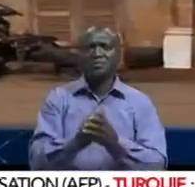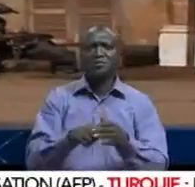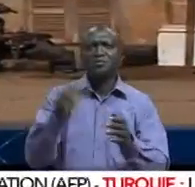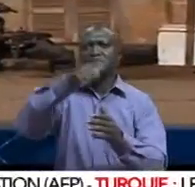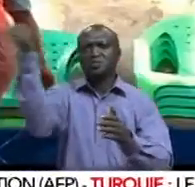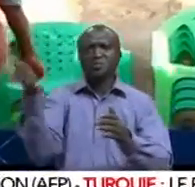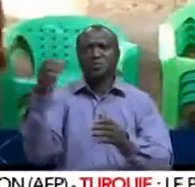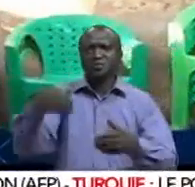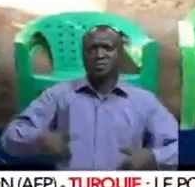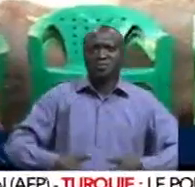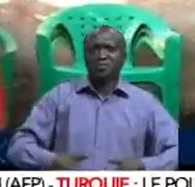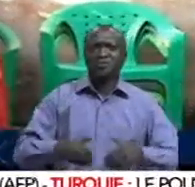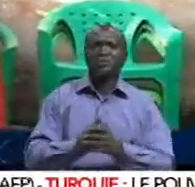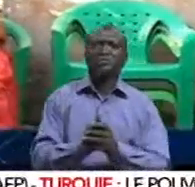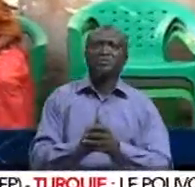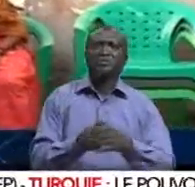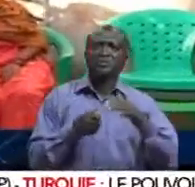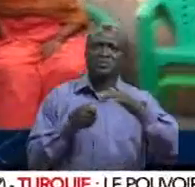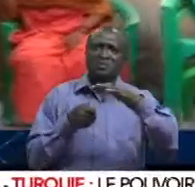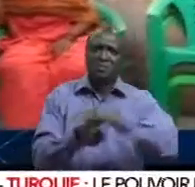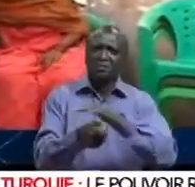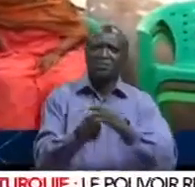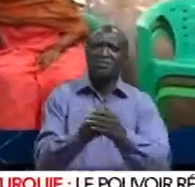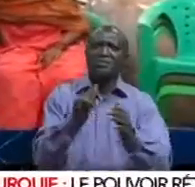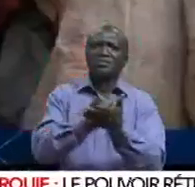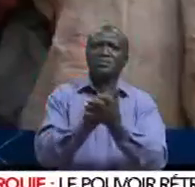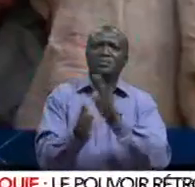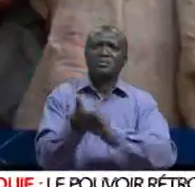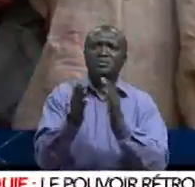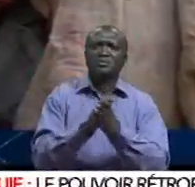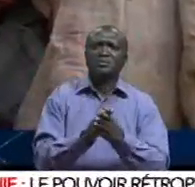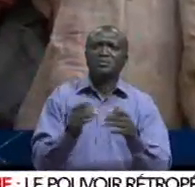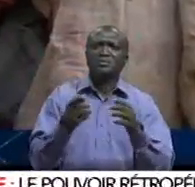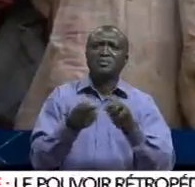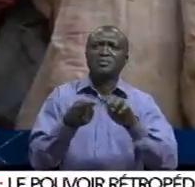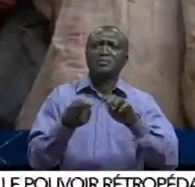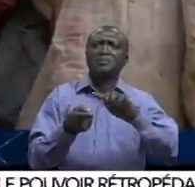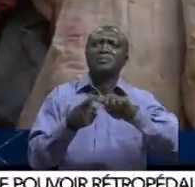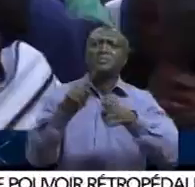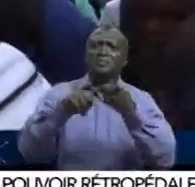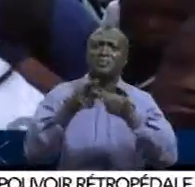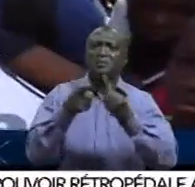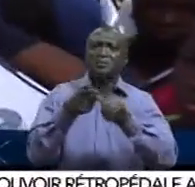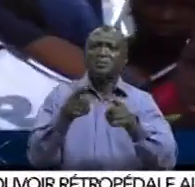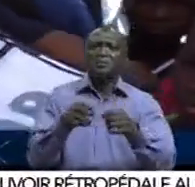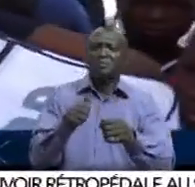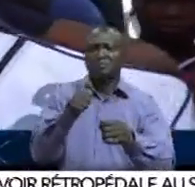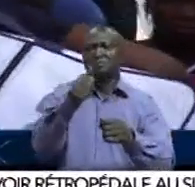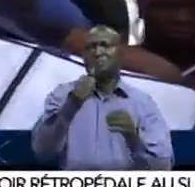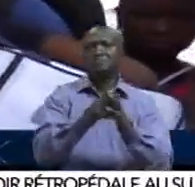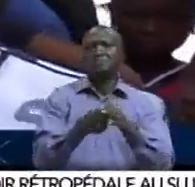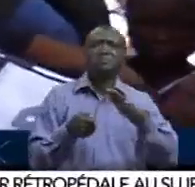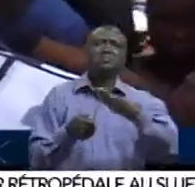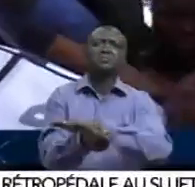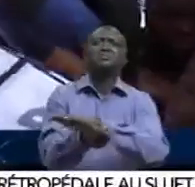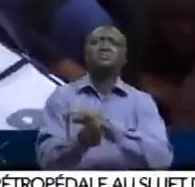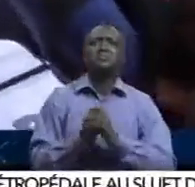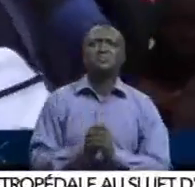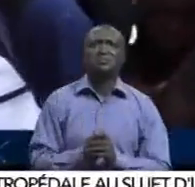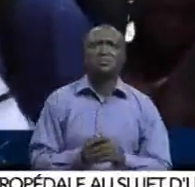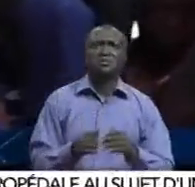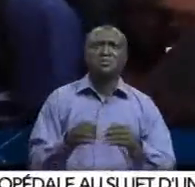jeune du nom d'Alfred diroi a été poignardé mortellement par son ami Benois venu soutenir la famille de la victime ce